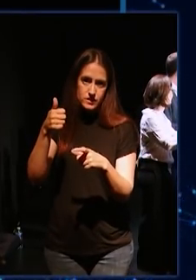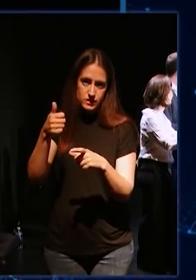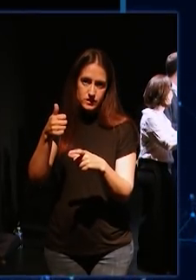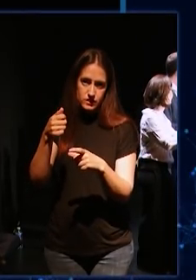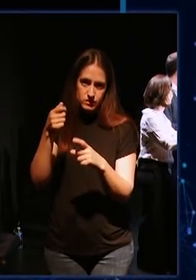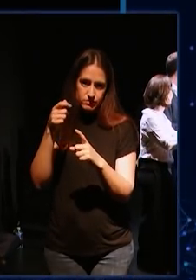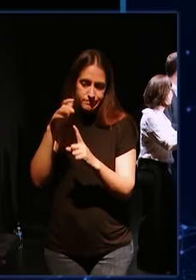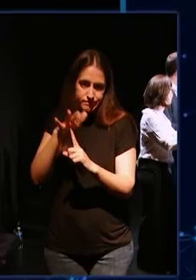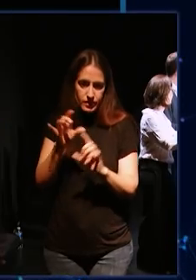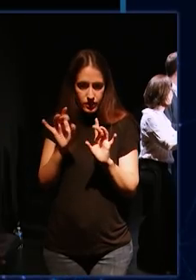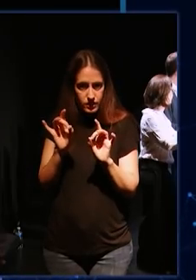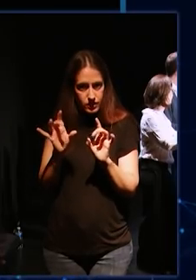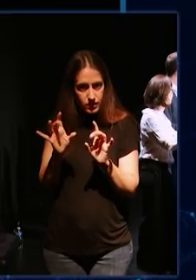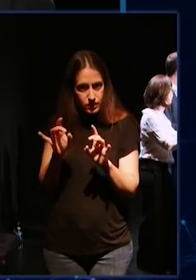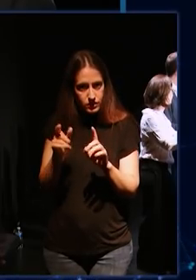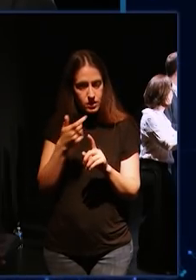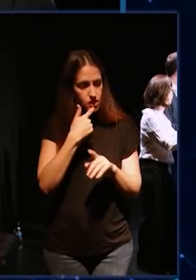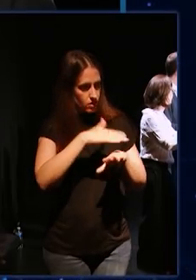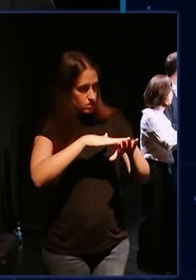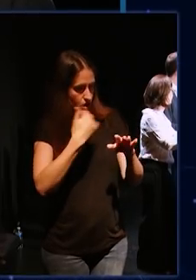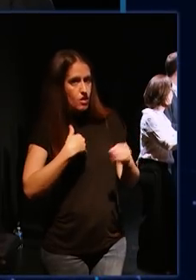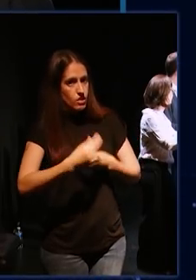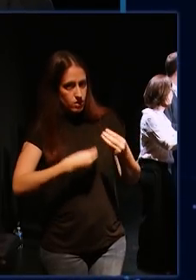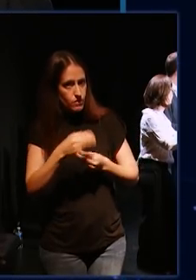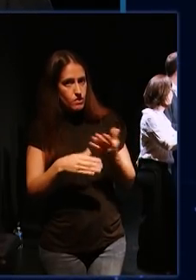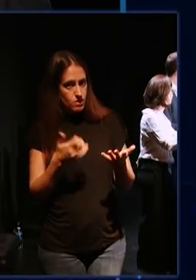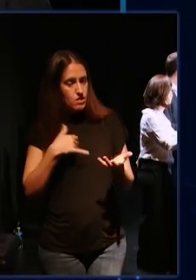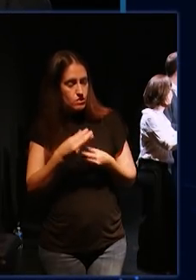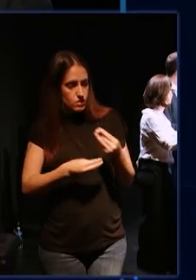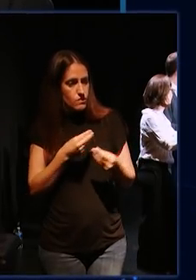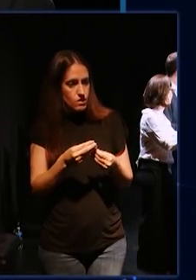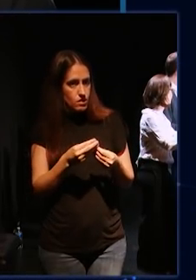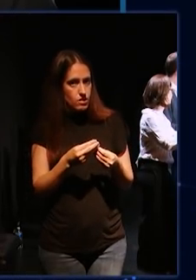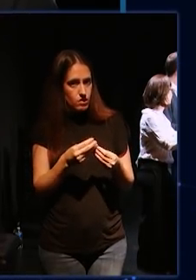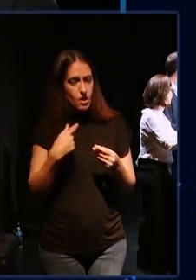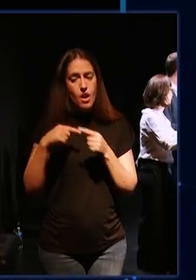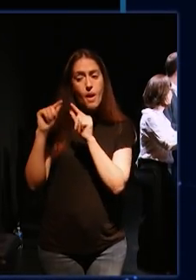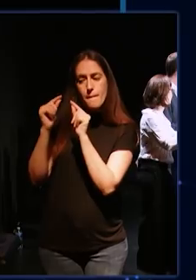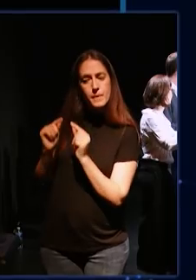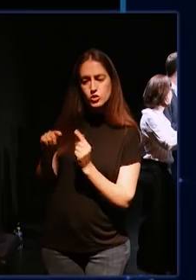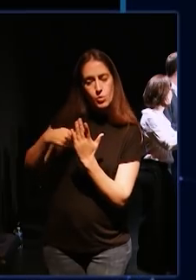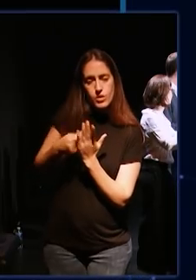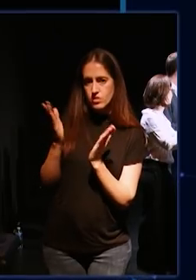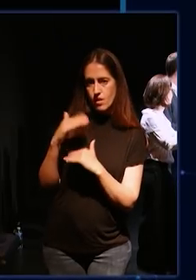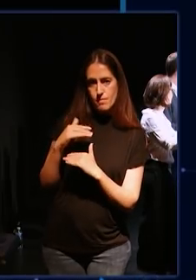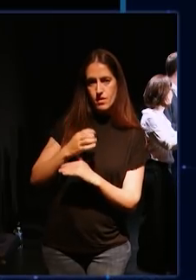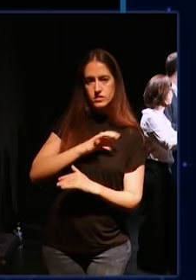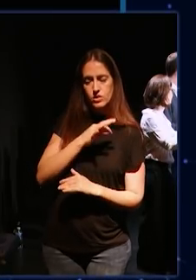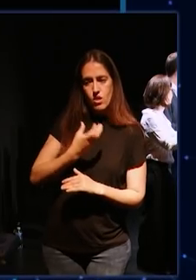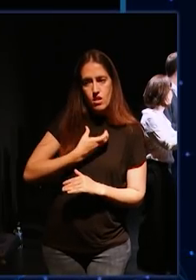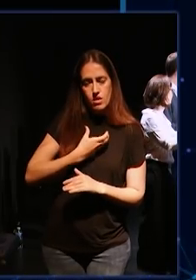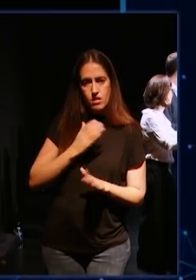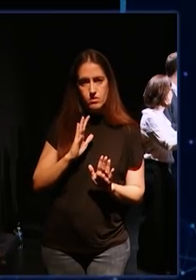I orientar... Ja ho estem fent, això, Josep? Ja ho estem fent? No, els pressupostos no hi són, senyor alcalde. I